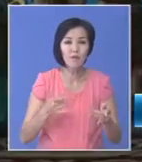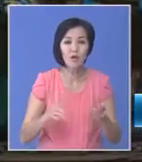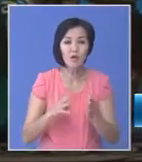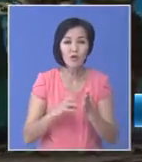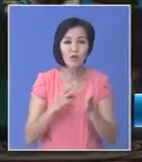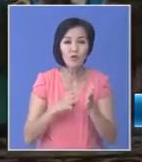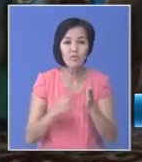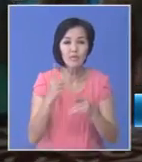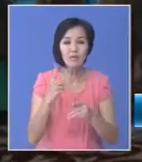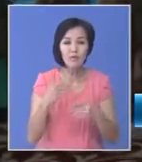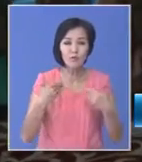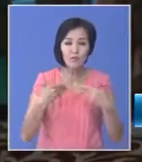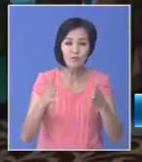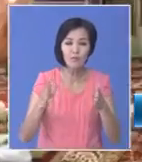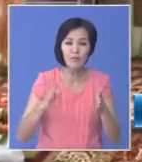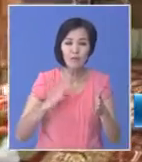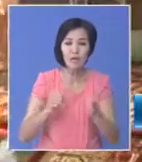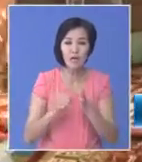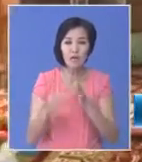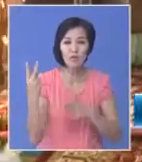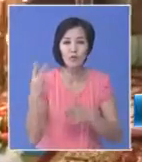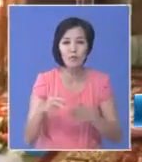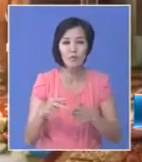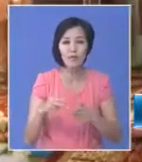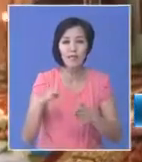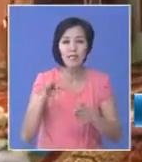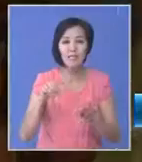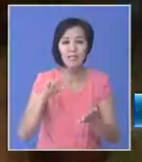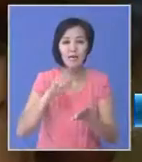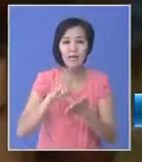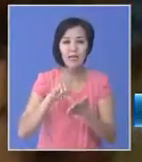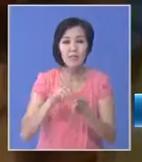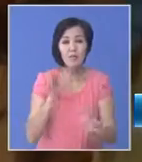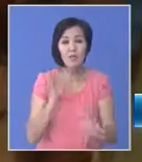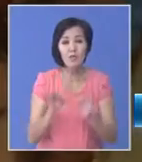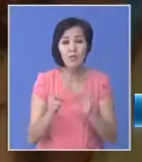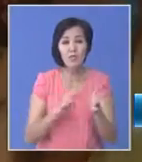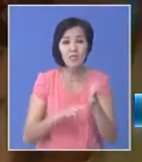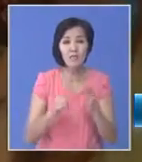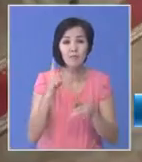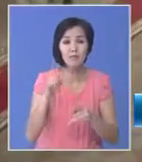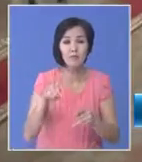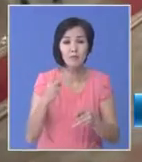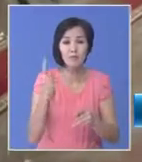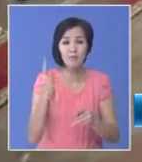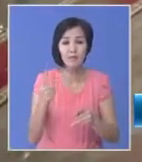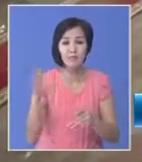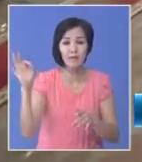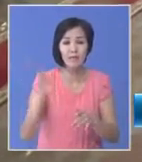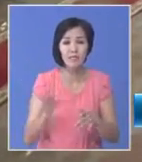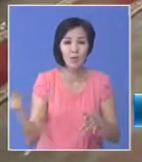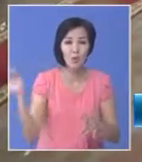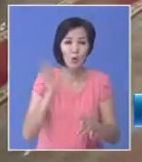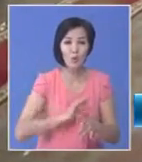981 оқушы мектеп бітірді. 620-сы ұлттық бірыңғай тестке қатысып, орташа 71.1% ұпай жинады.